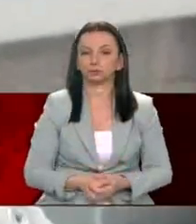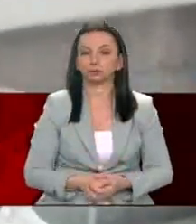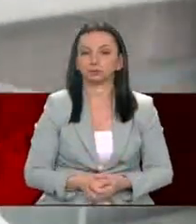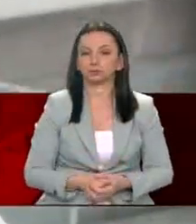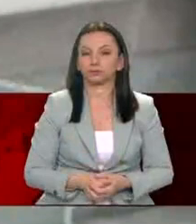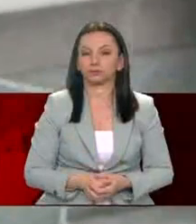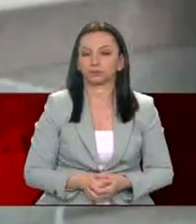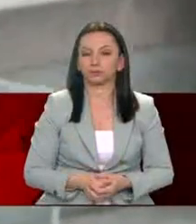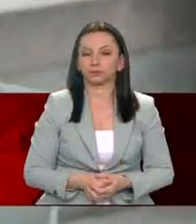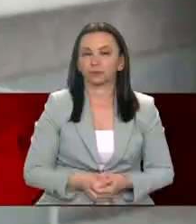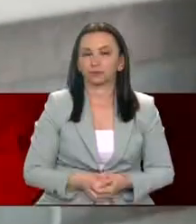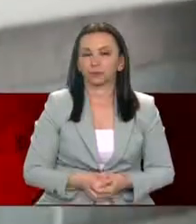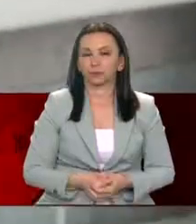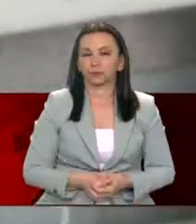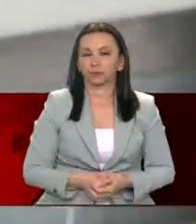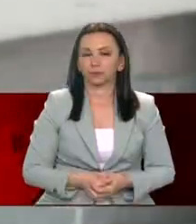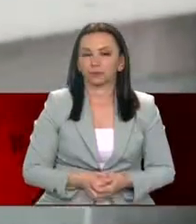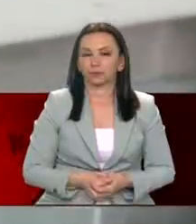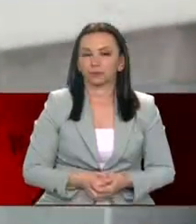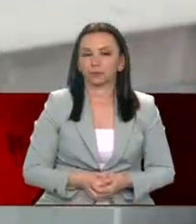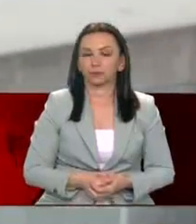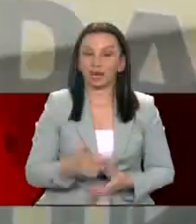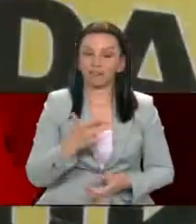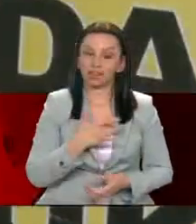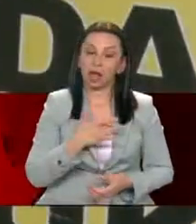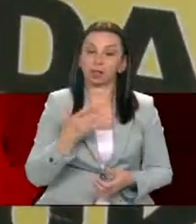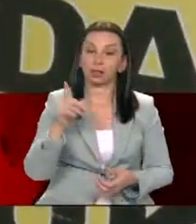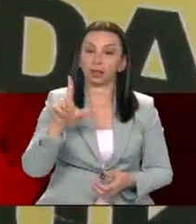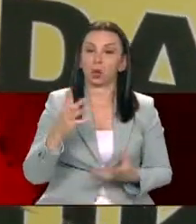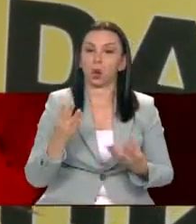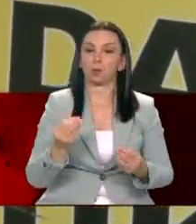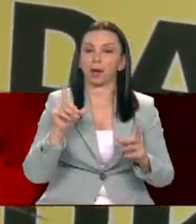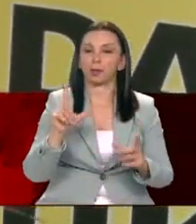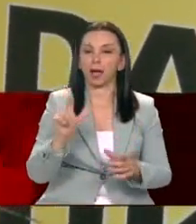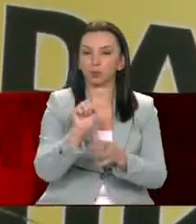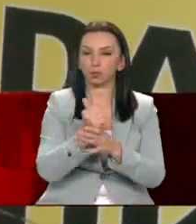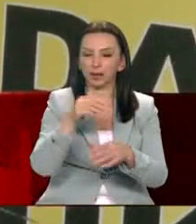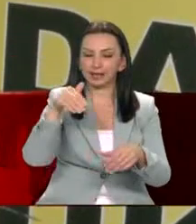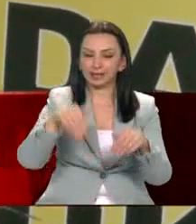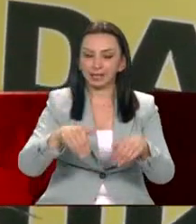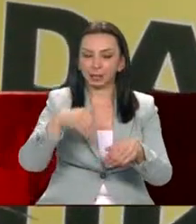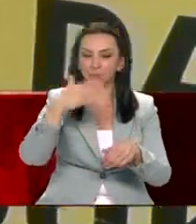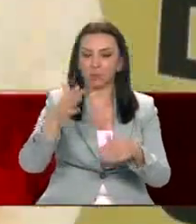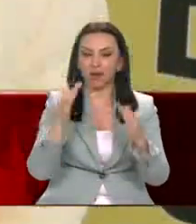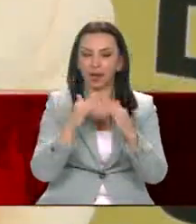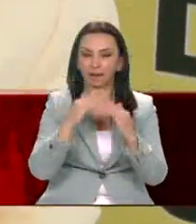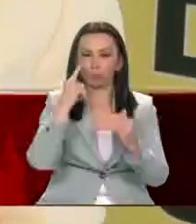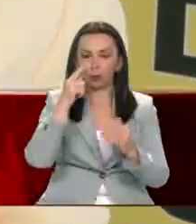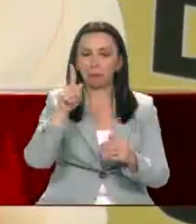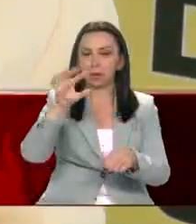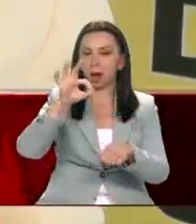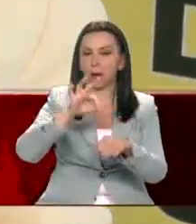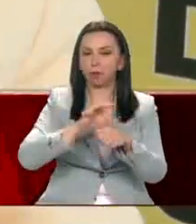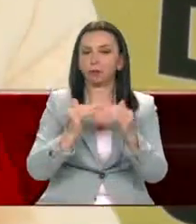malları değerlensin, kıymetlensin ama insan olduklarını unutuyorlar. Uzmanlar seçimin ardından konut piyasasında ani